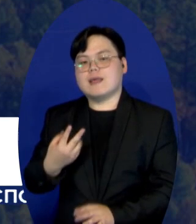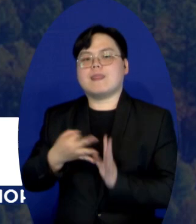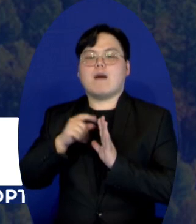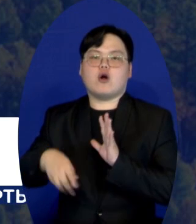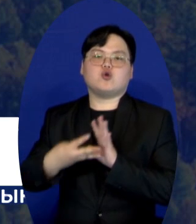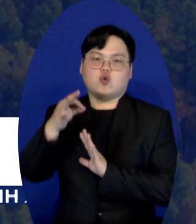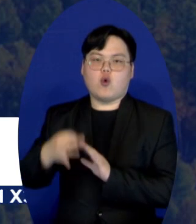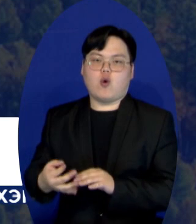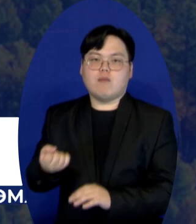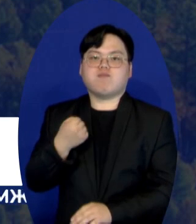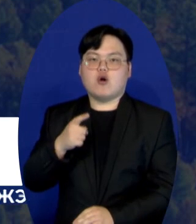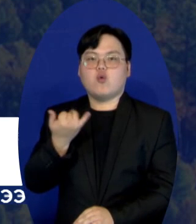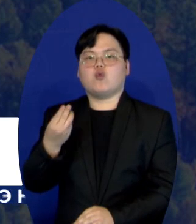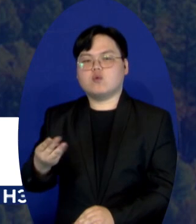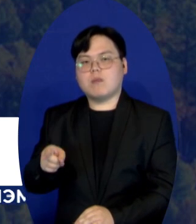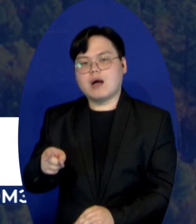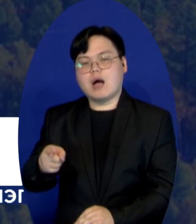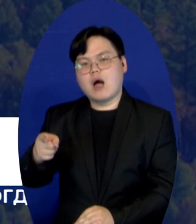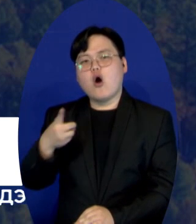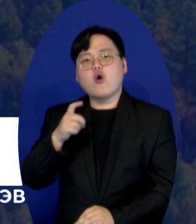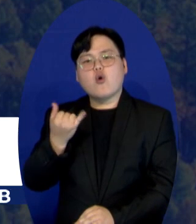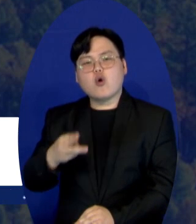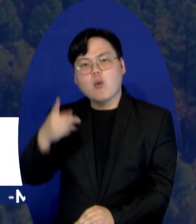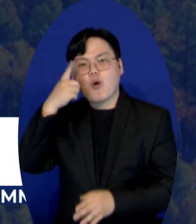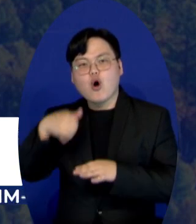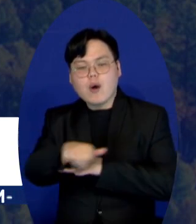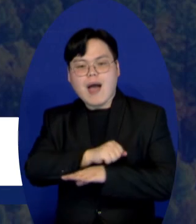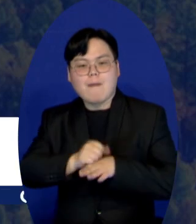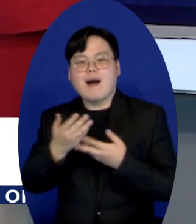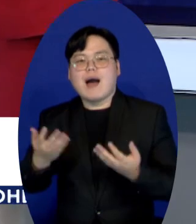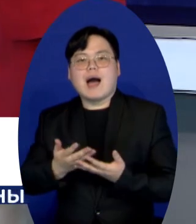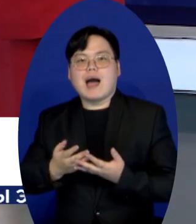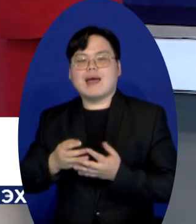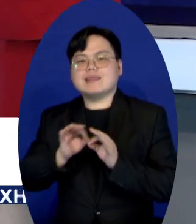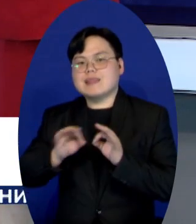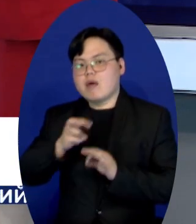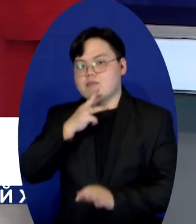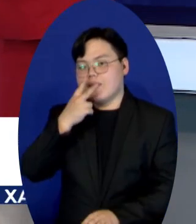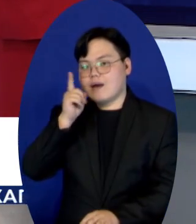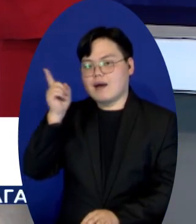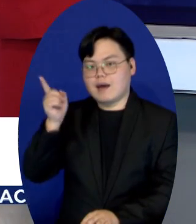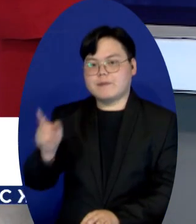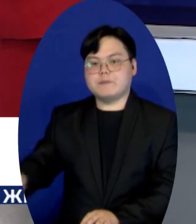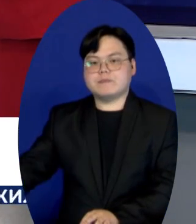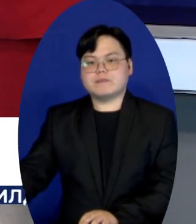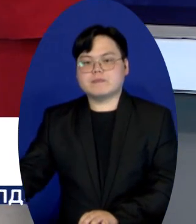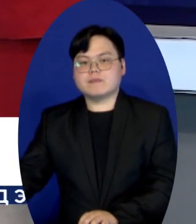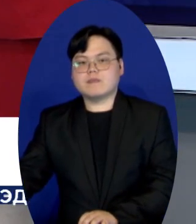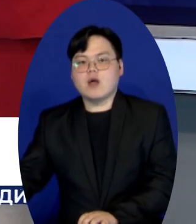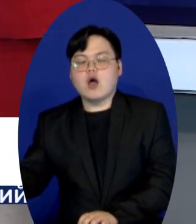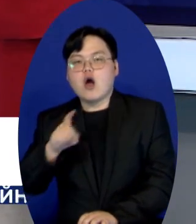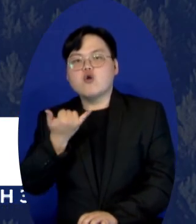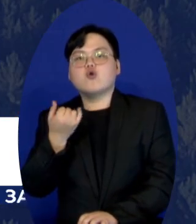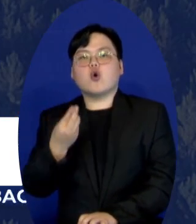За үргэлжлүүлэн хуш мод манай улсын ямар газарт аль нутгуудаар тархан ургадаг вэ гэдэг мэдээллийг графикт харцгаая. За хушин